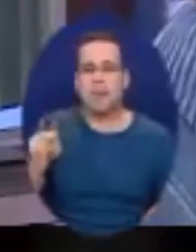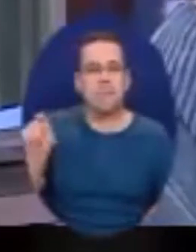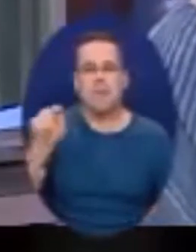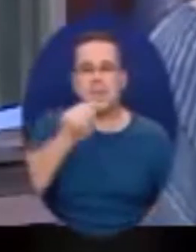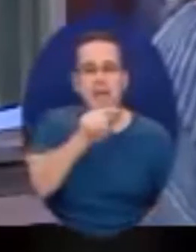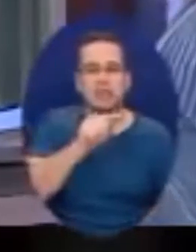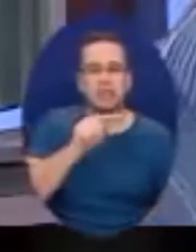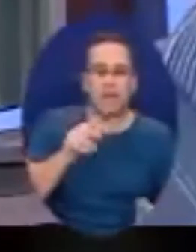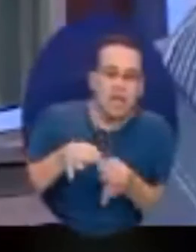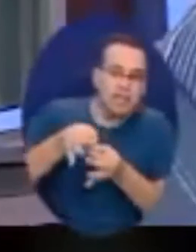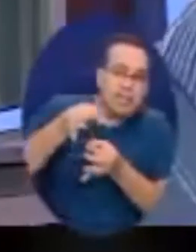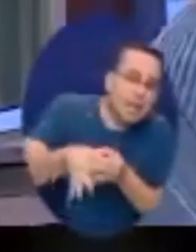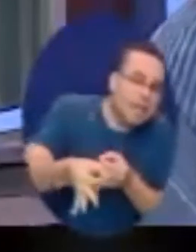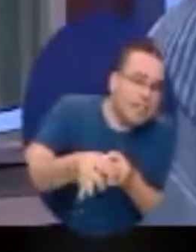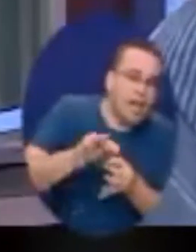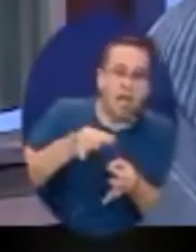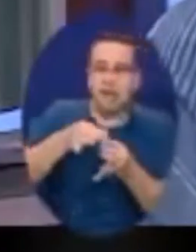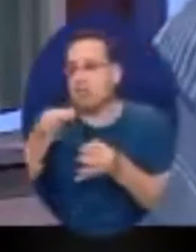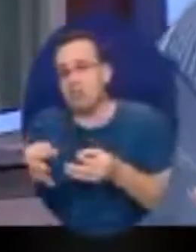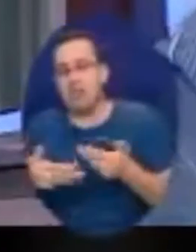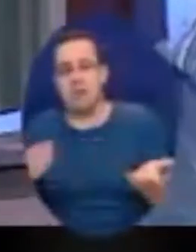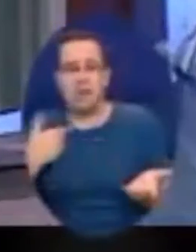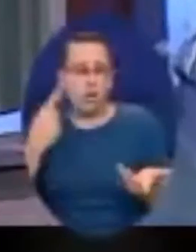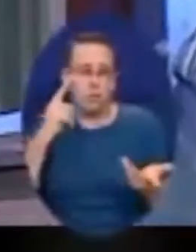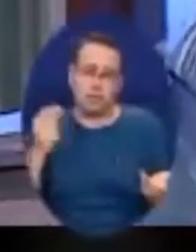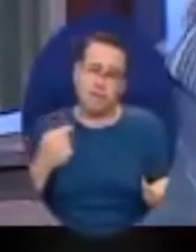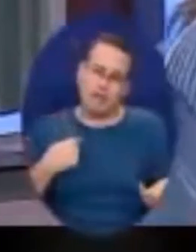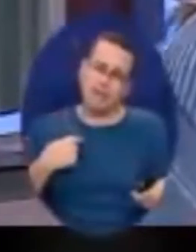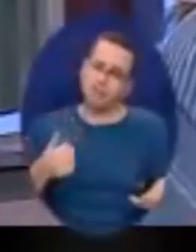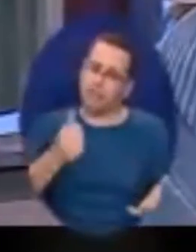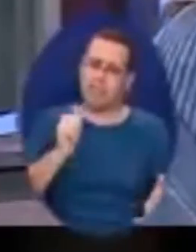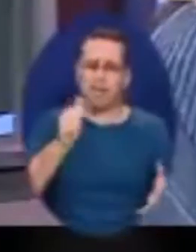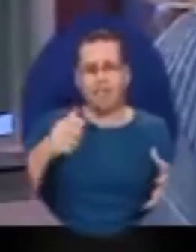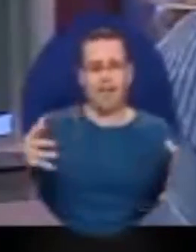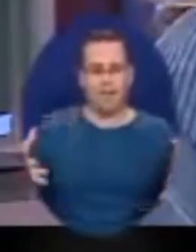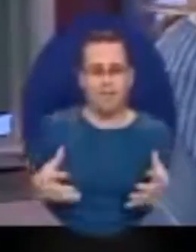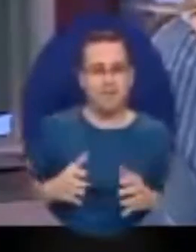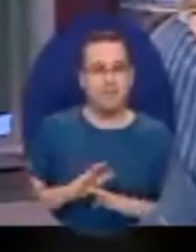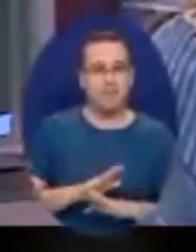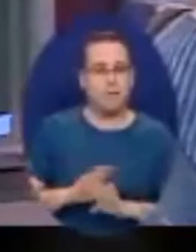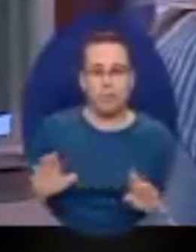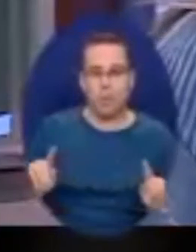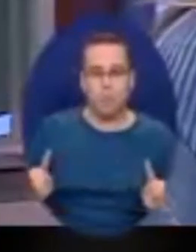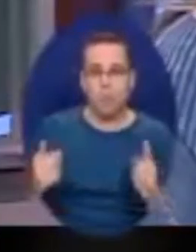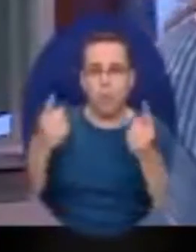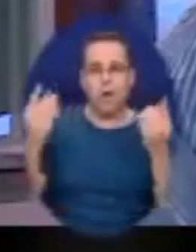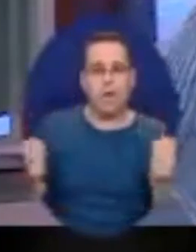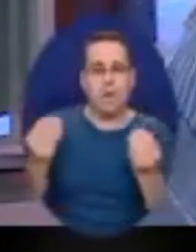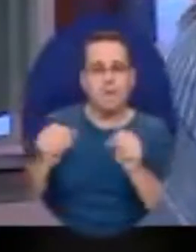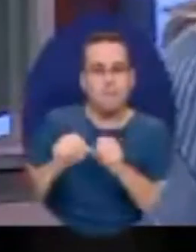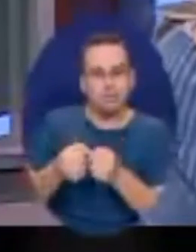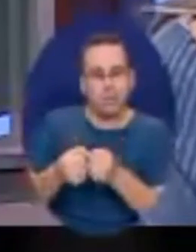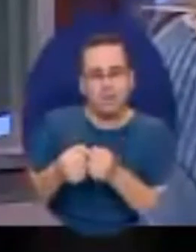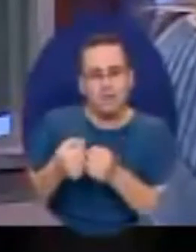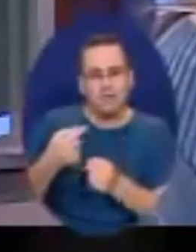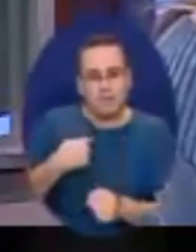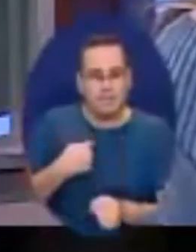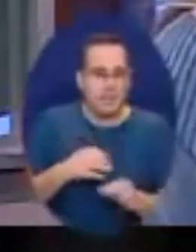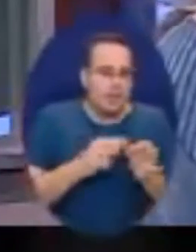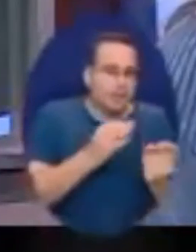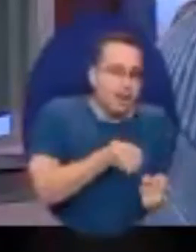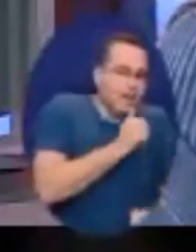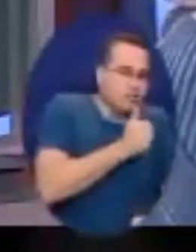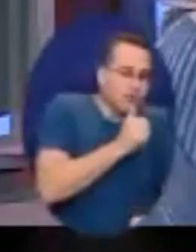את הנטייה הגנטית ולמי לא. ואני שתינית חברתית, ופתאום קורה איזה משבר, ואז אני מתחילה